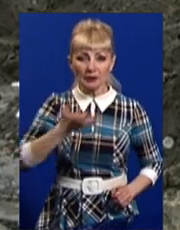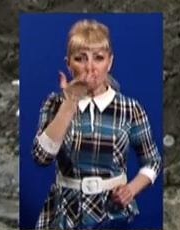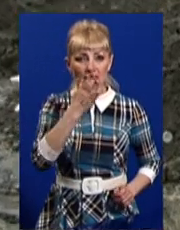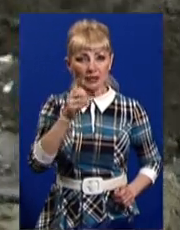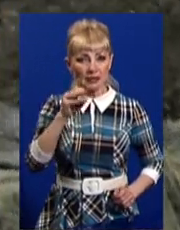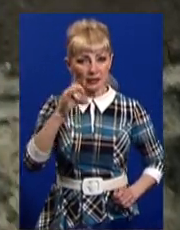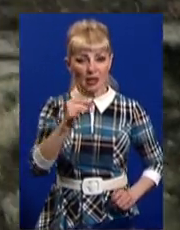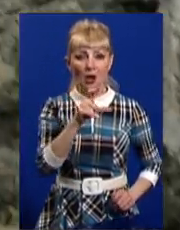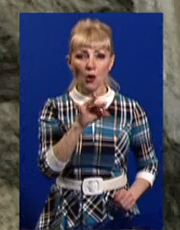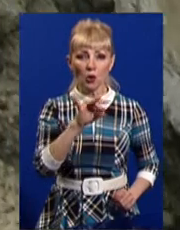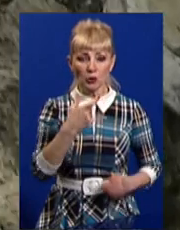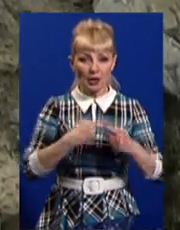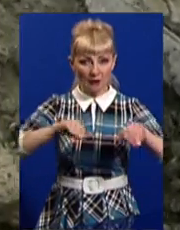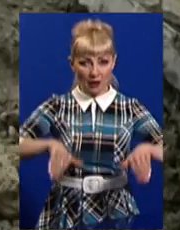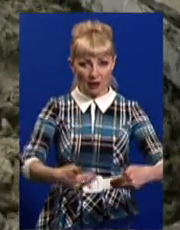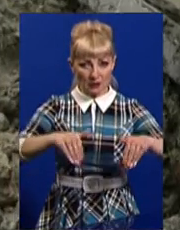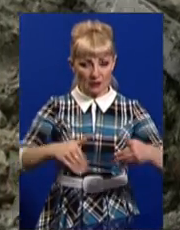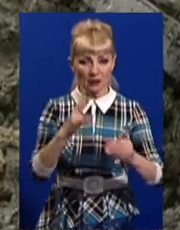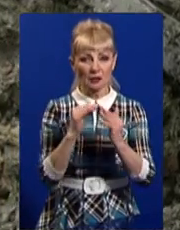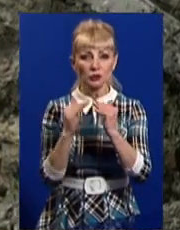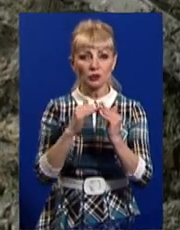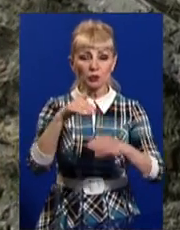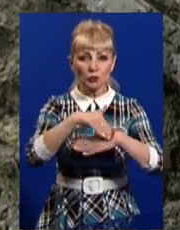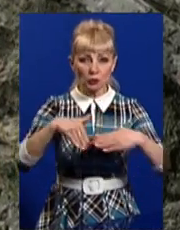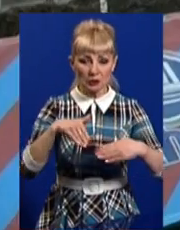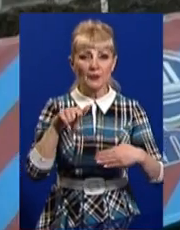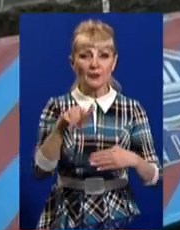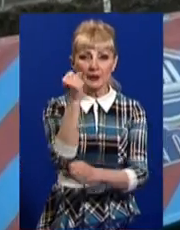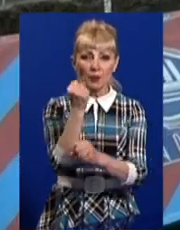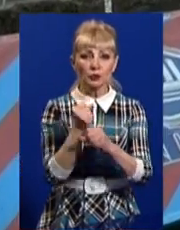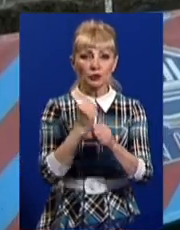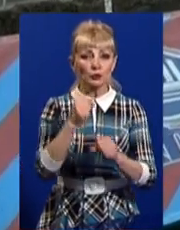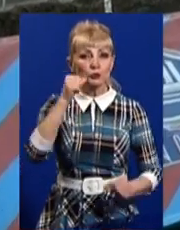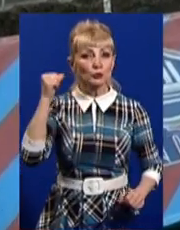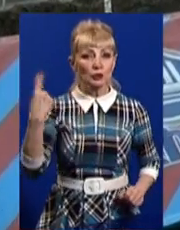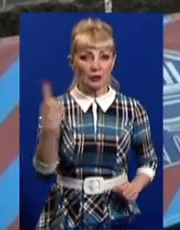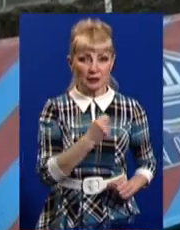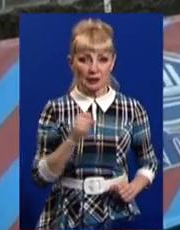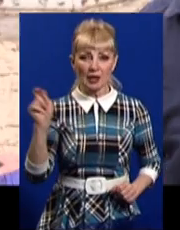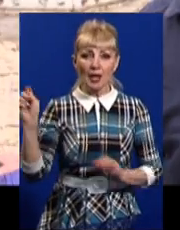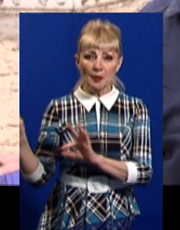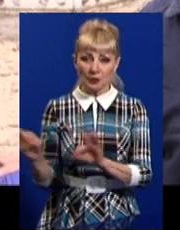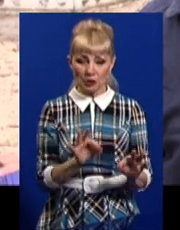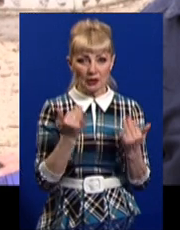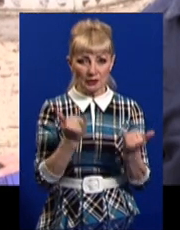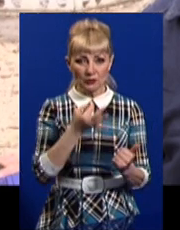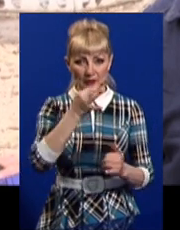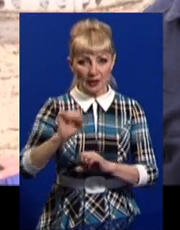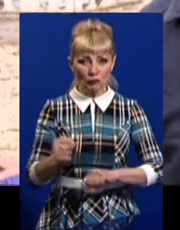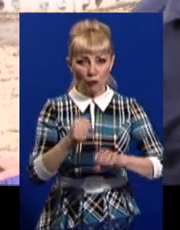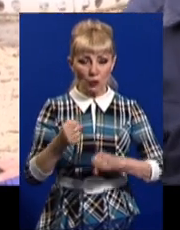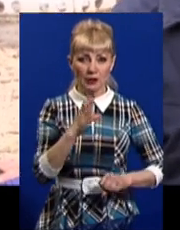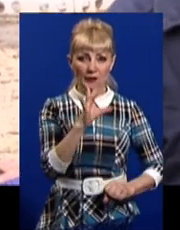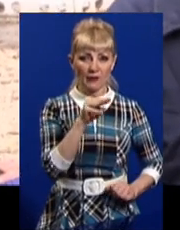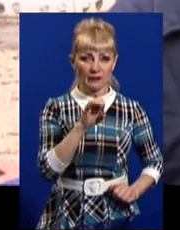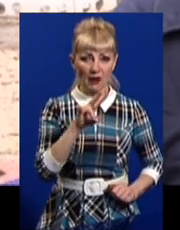Хорольський. Ось це розриття тепломереж на сусідній вулиці. Комунальники тут працювали від минулого тижня. Приїздили сьогодні, каже двірник Віталій.